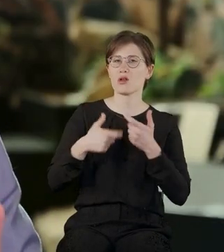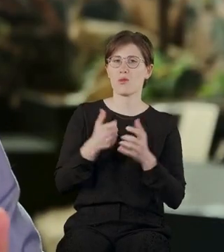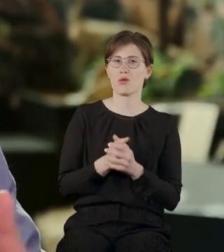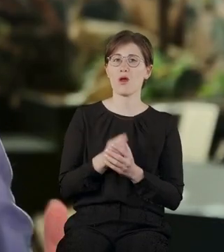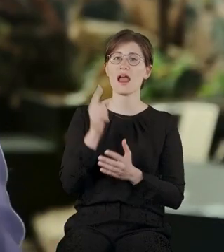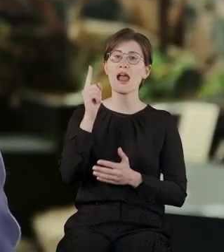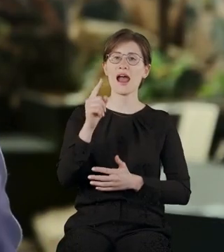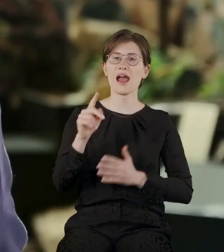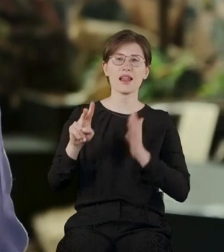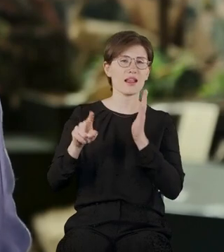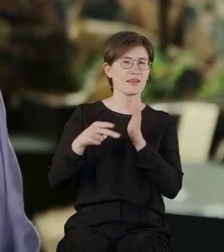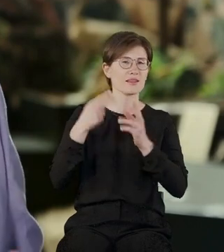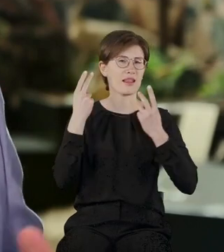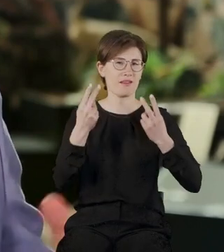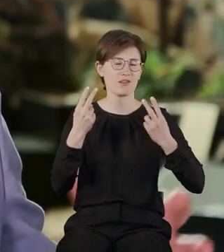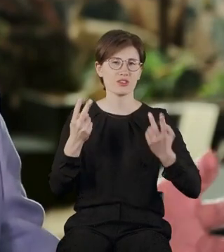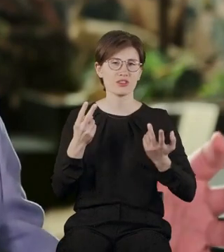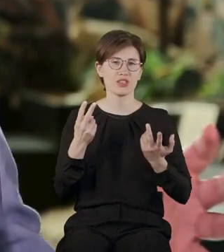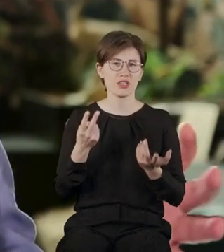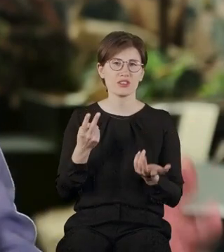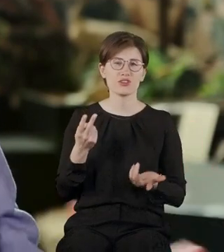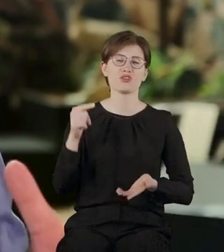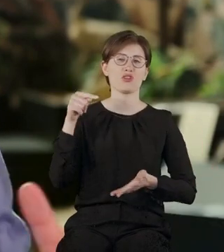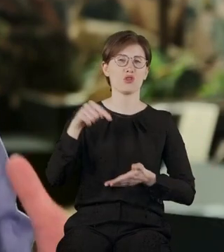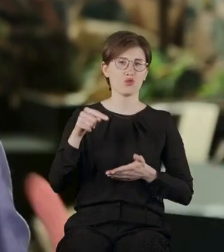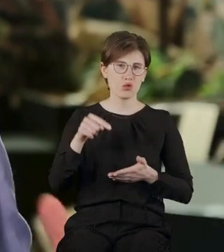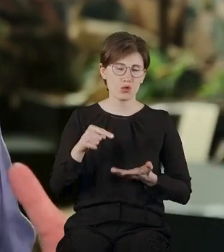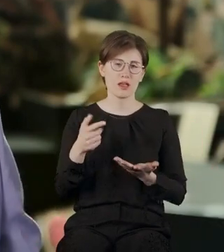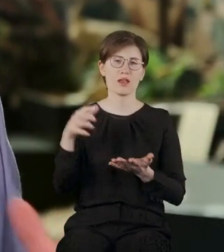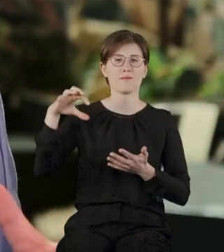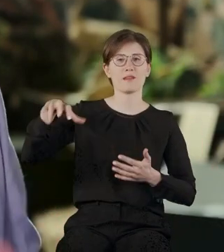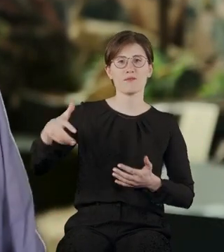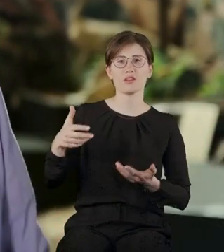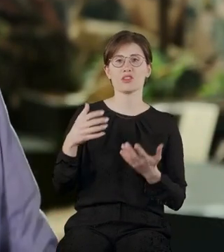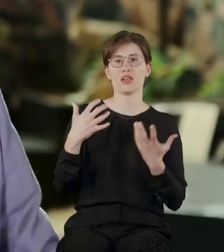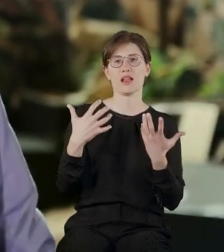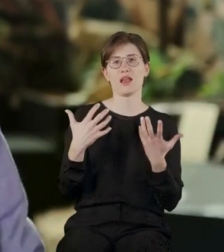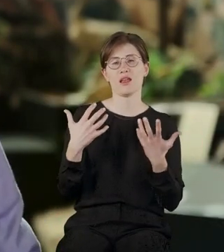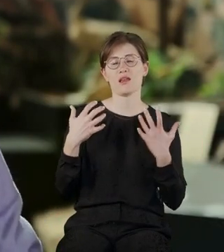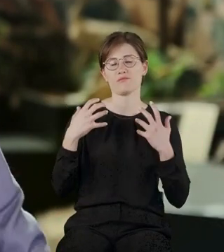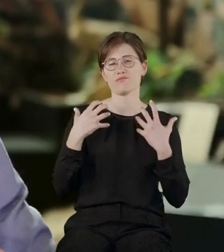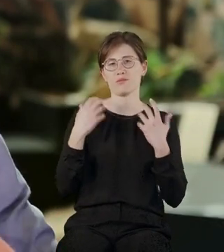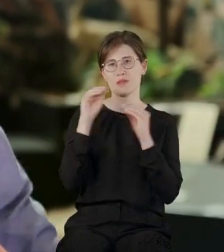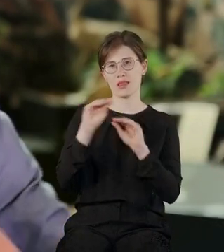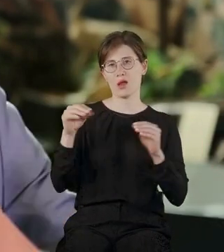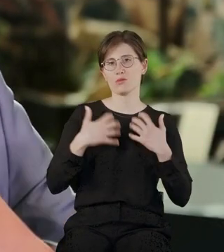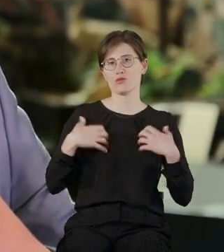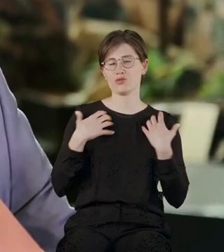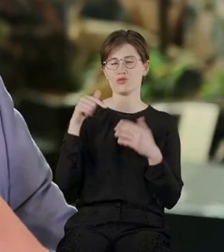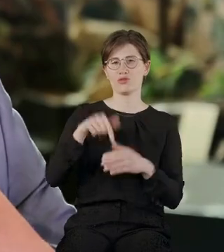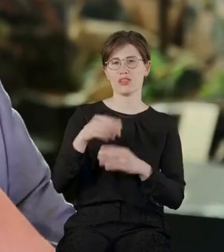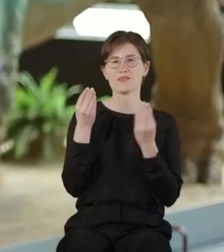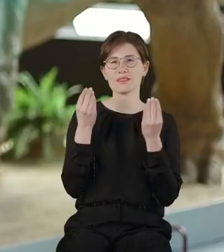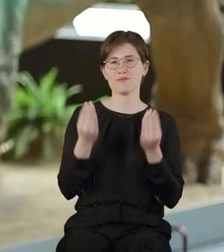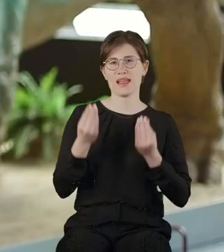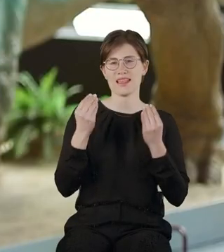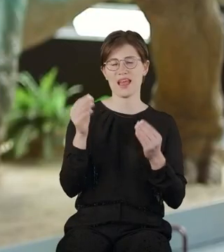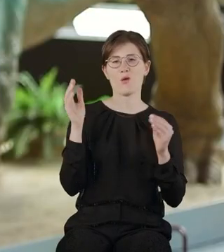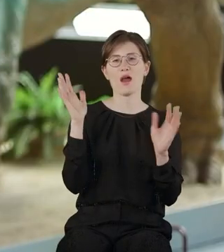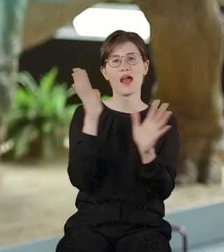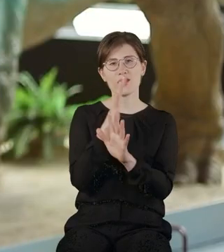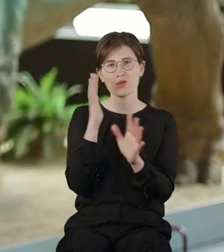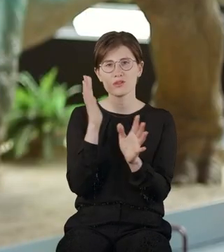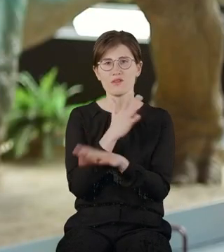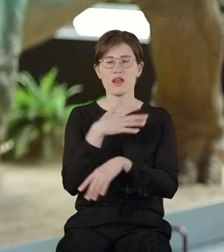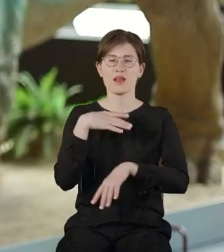chciałbym podkreślić, że na Wydziale Nauk Przyrodniczych panuje świetna atmosfera. Mamy